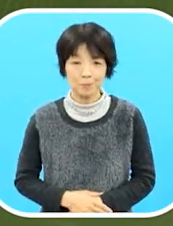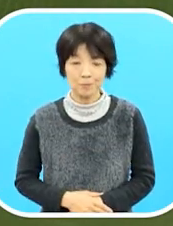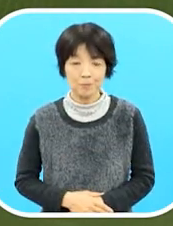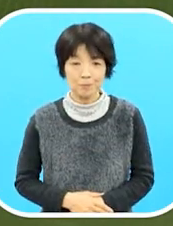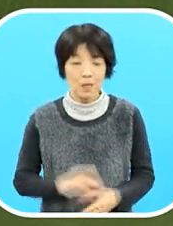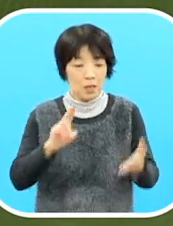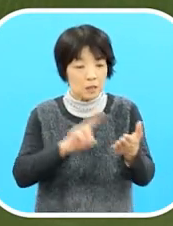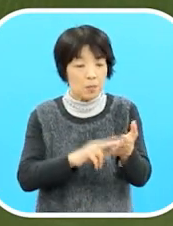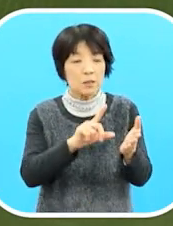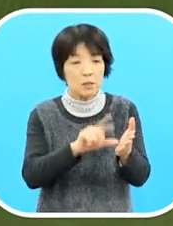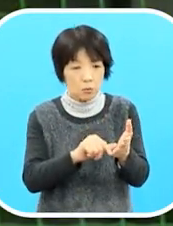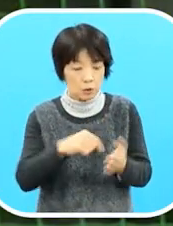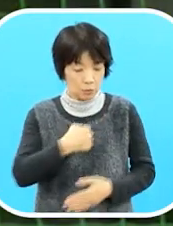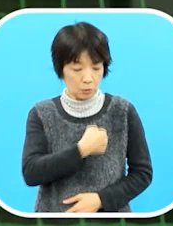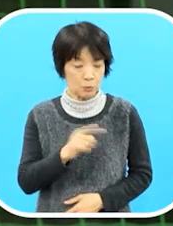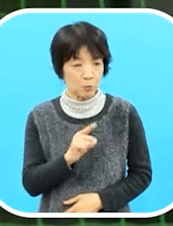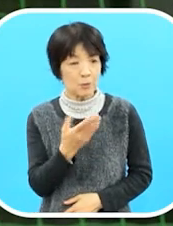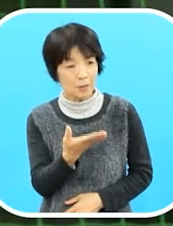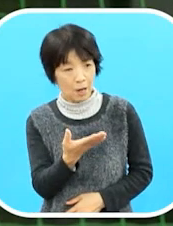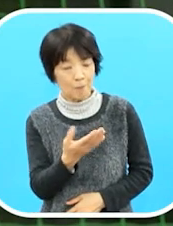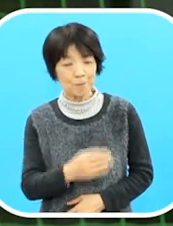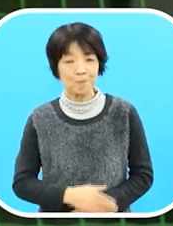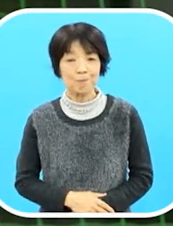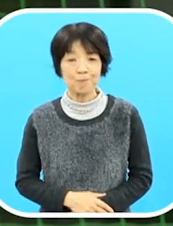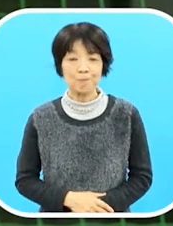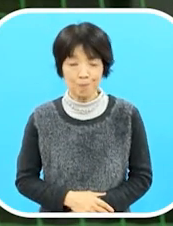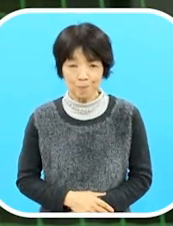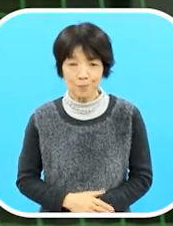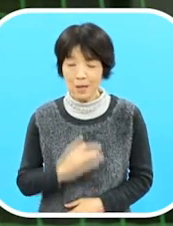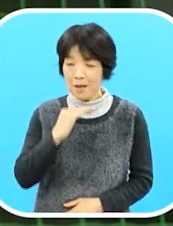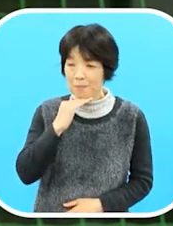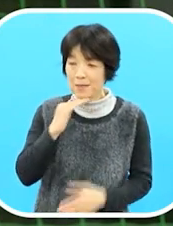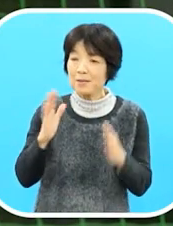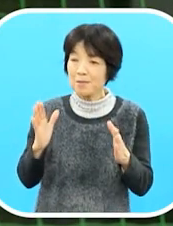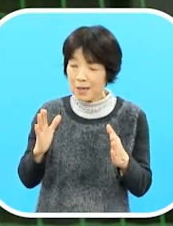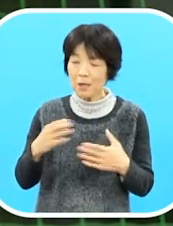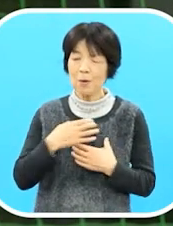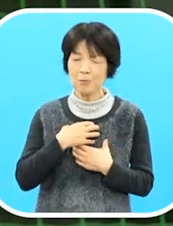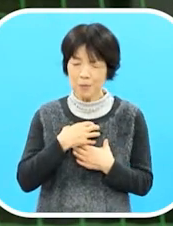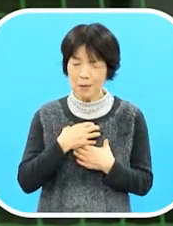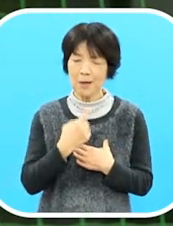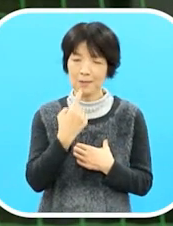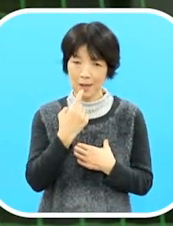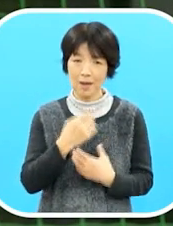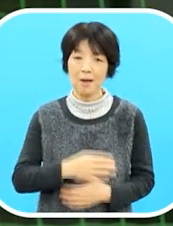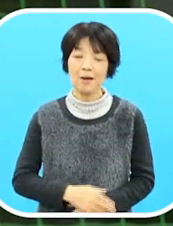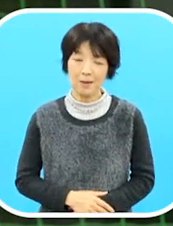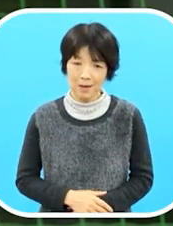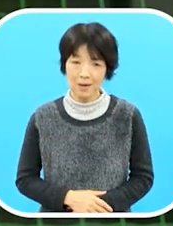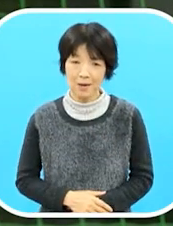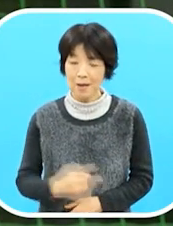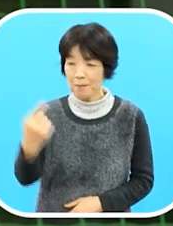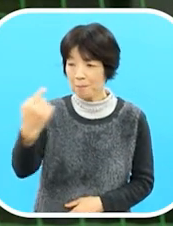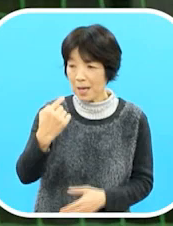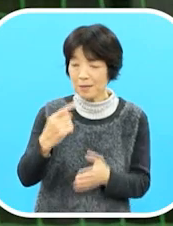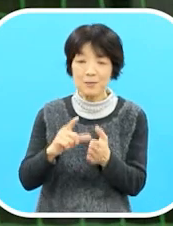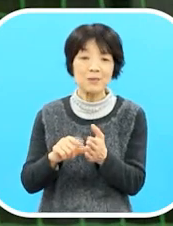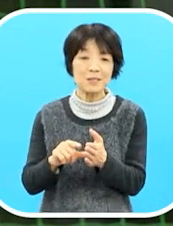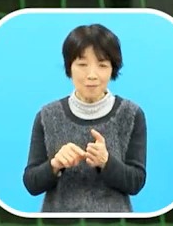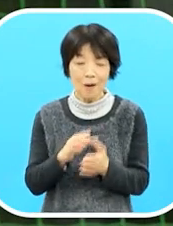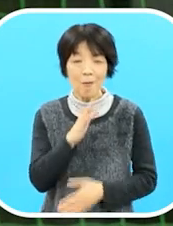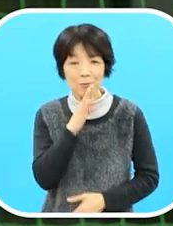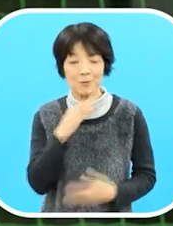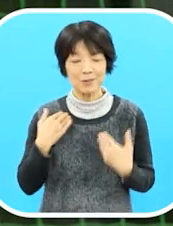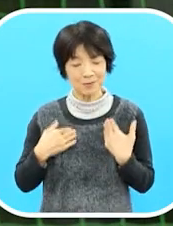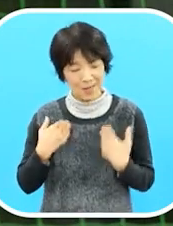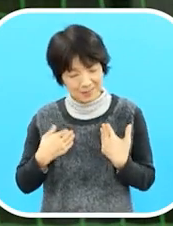時どんな気持ちでした？ その指名されるまで本当に不安な気持ちもあったので、指名された時は本